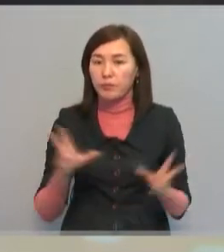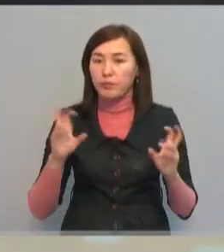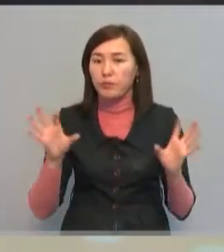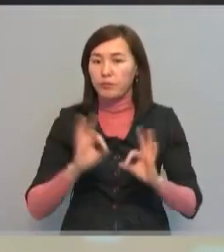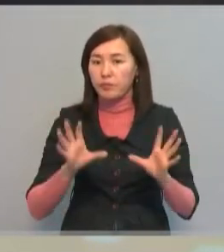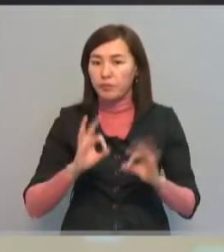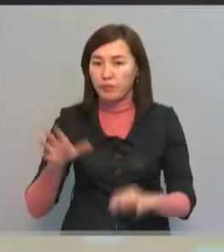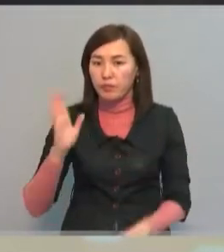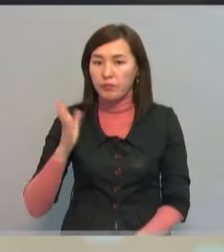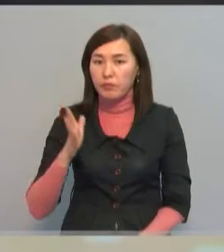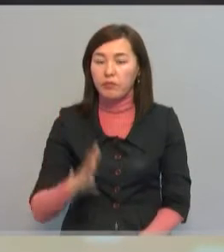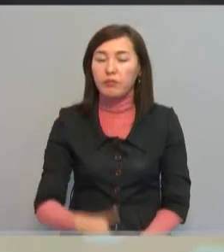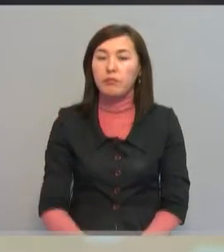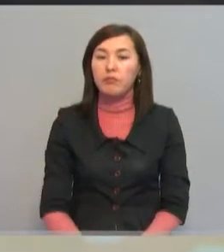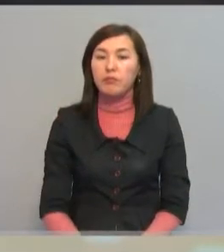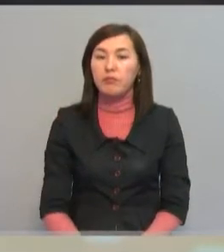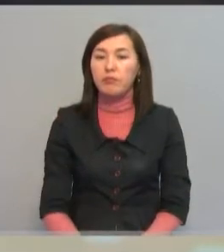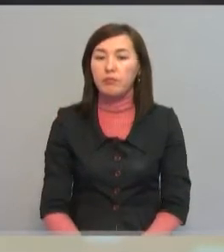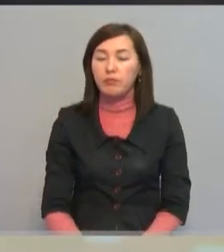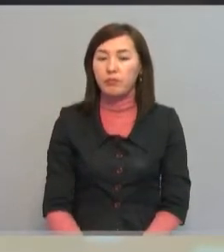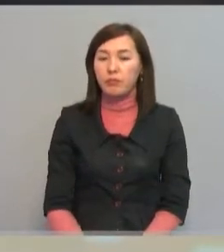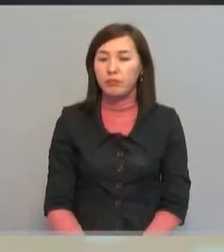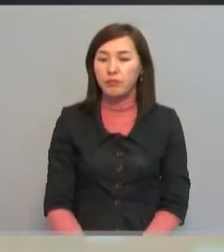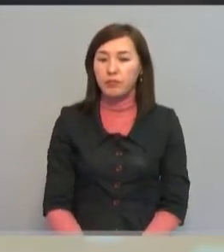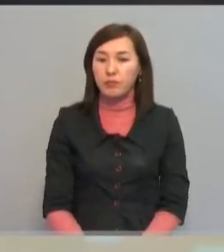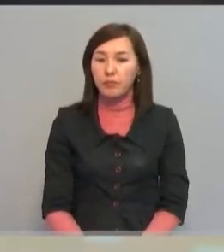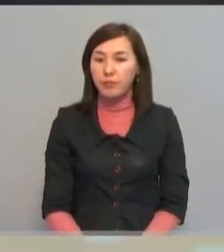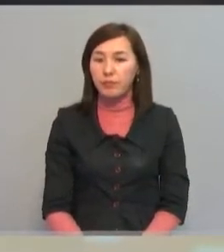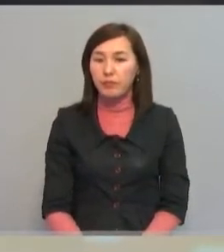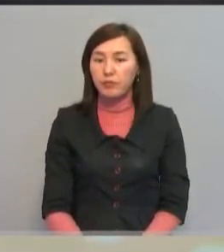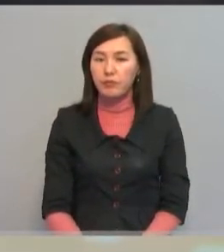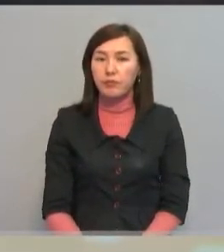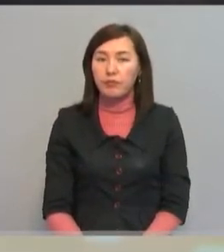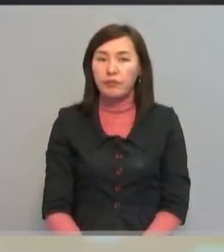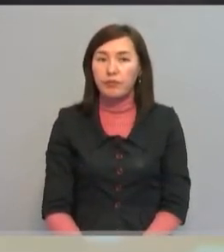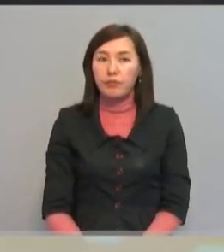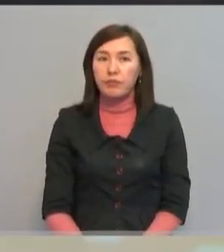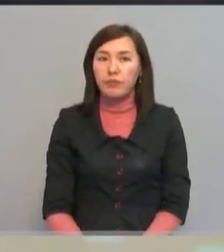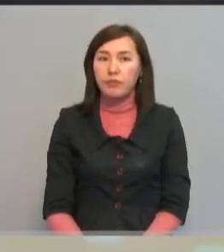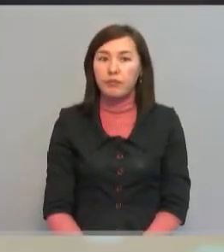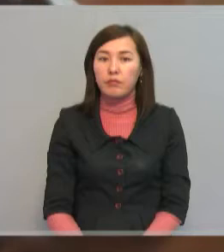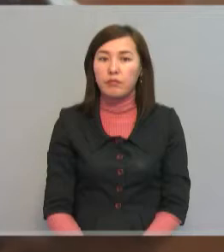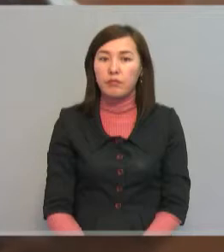Тақырыпты тәртіп сақшыларының электронды жүйедегі жұмысымен танысып қайтқан Айдана Қуанышқызы сабақтайды.